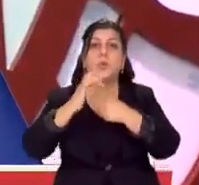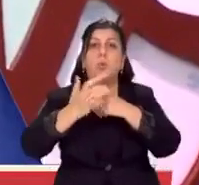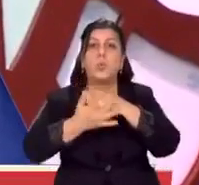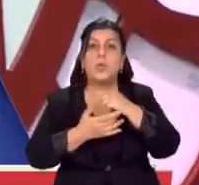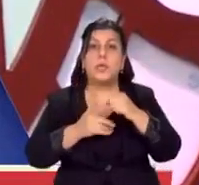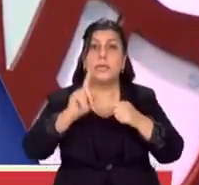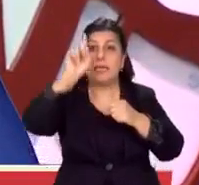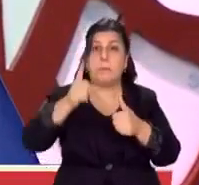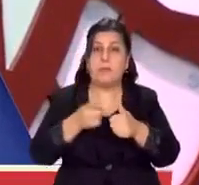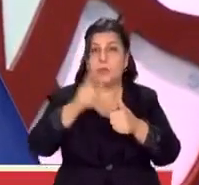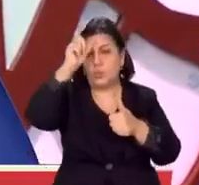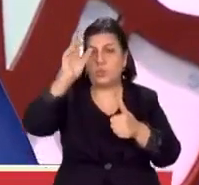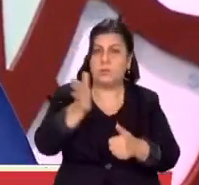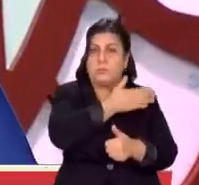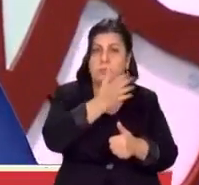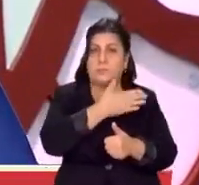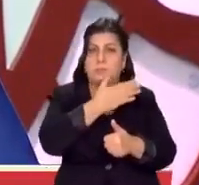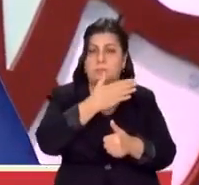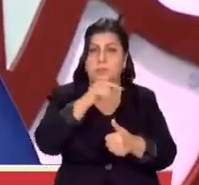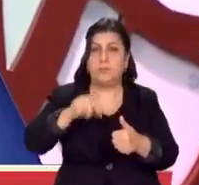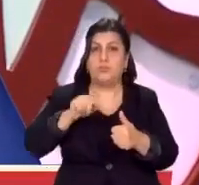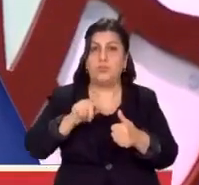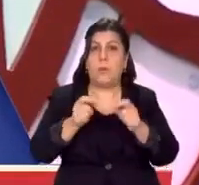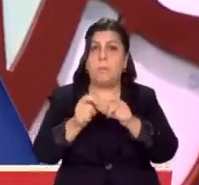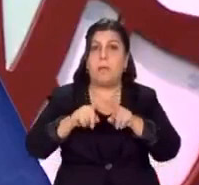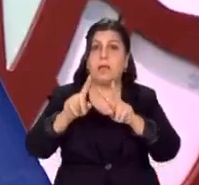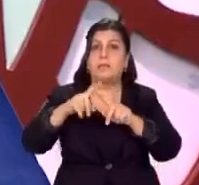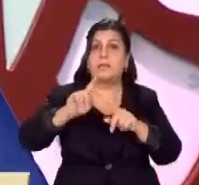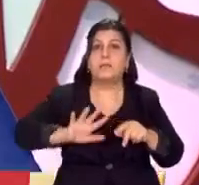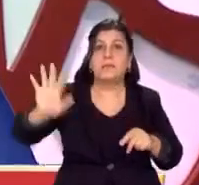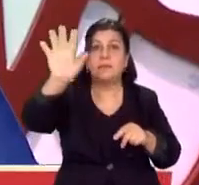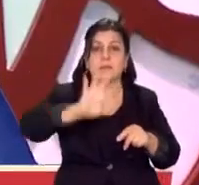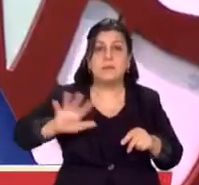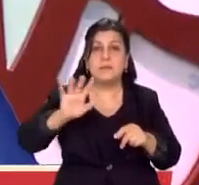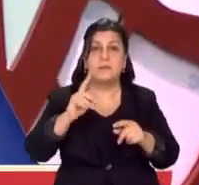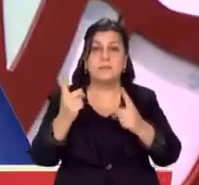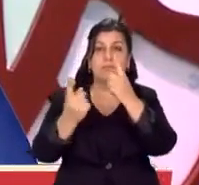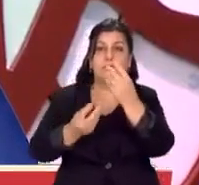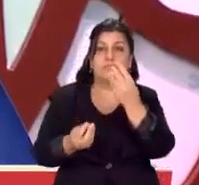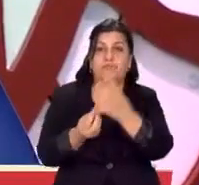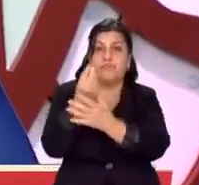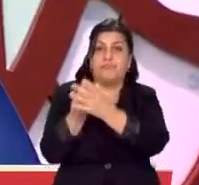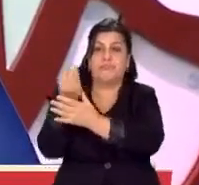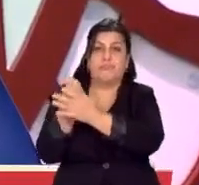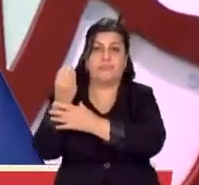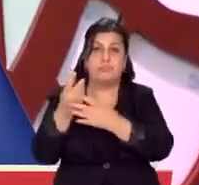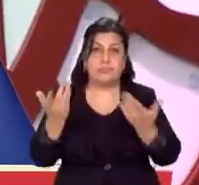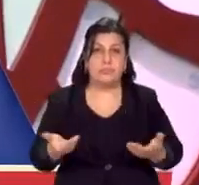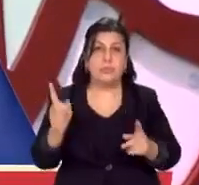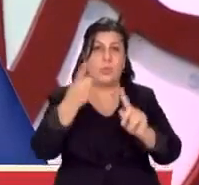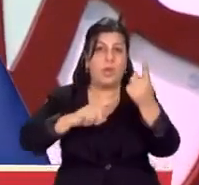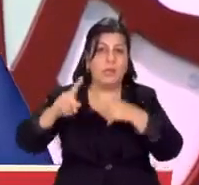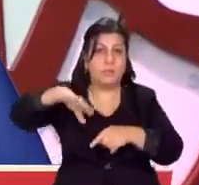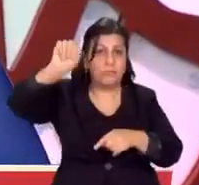başta böyle Türkiye hariç iyi rehberlik etmeleri bugün batı dünyasında en çok karşılaşılan sorunlardan bir tanesi ol santralize bir